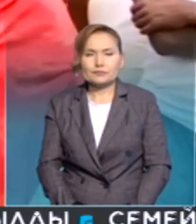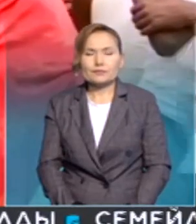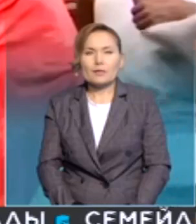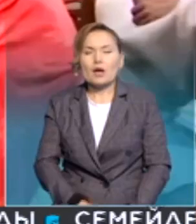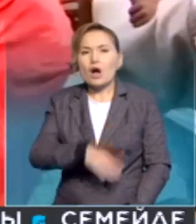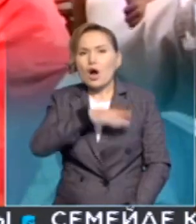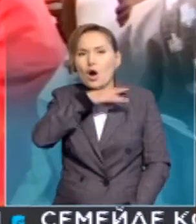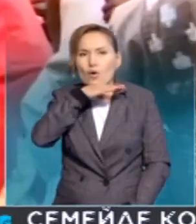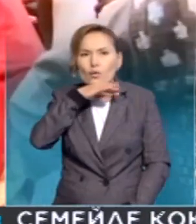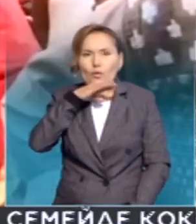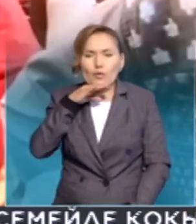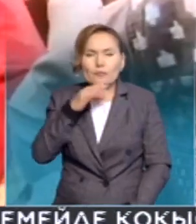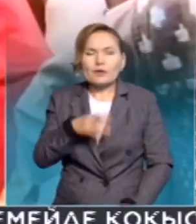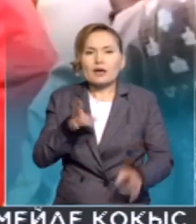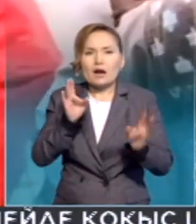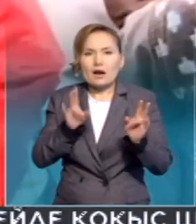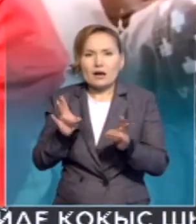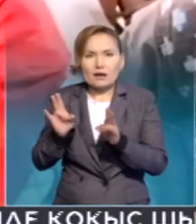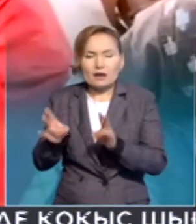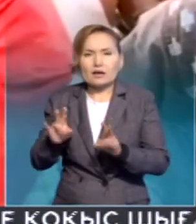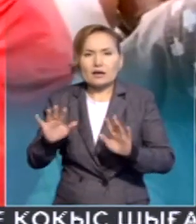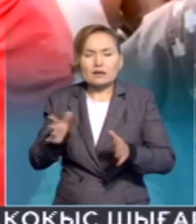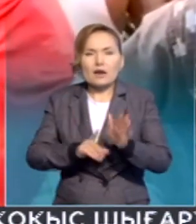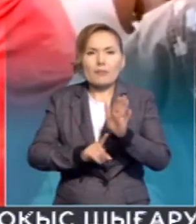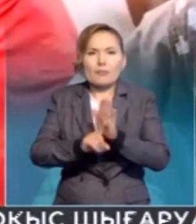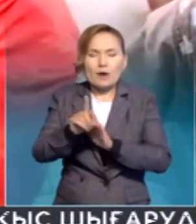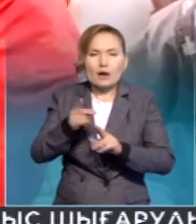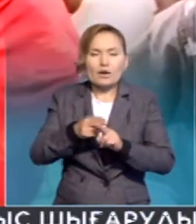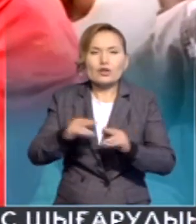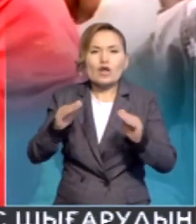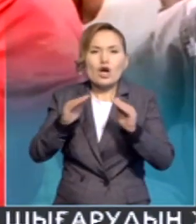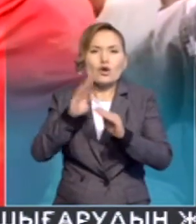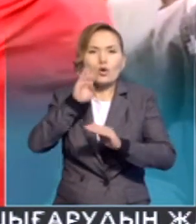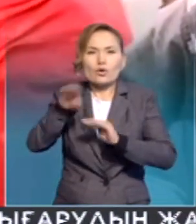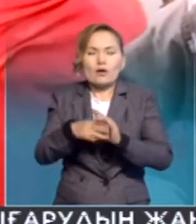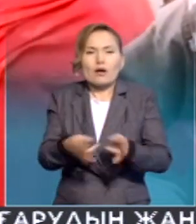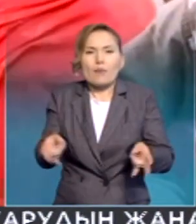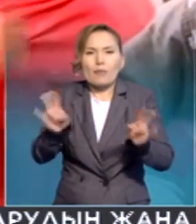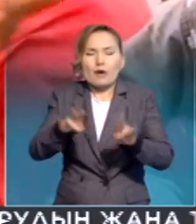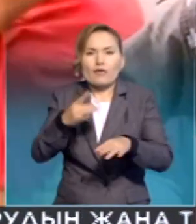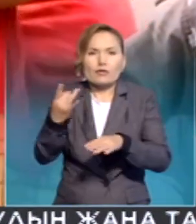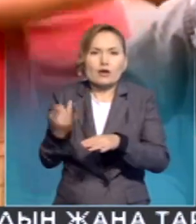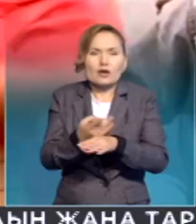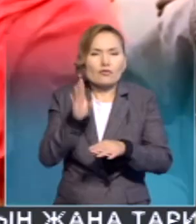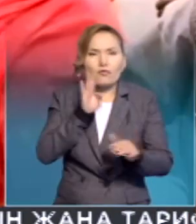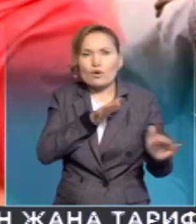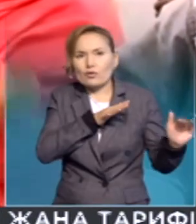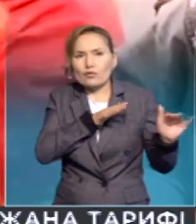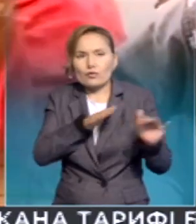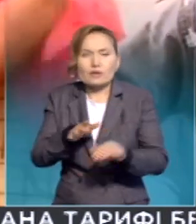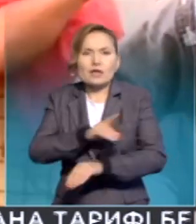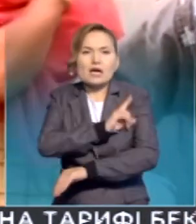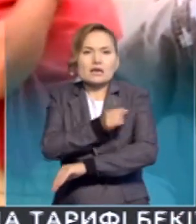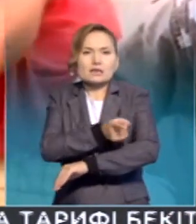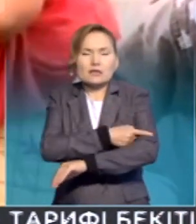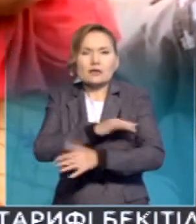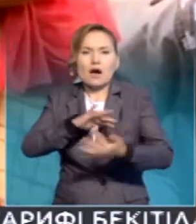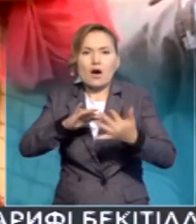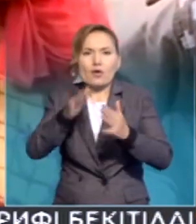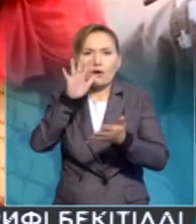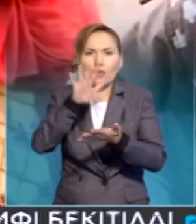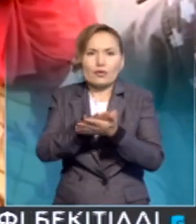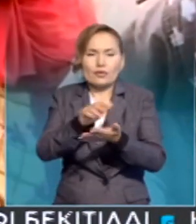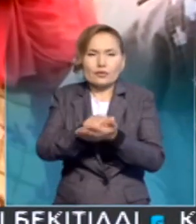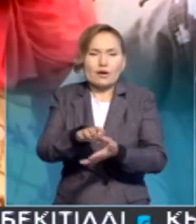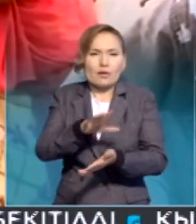Көп қиындықтарға тап болып отырмыз. Судың бірінші толқыны үйімді толығымен зақымдады. Екінші толқыны жеткеннен кейін өздеріңіз көріп отырғандай осындай шағын